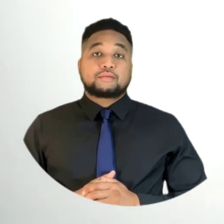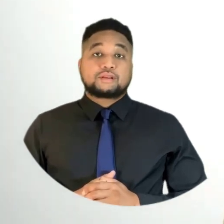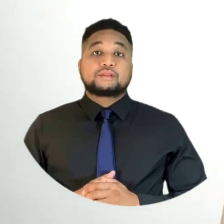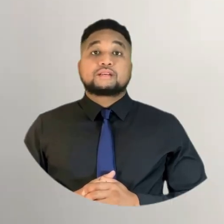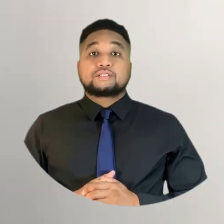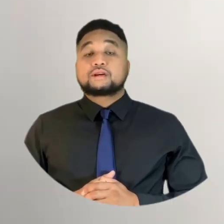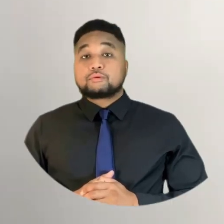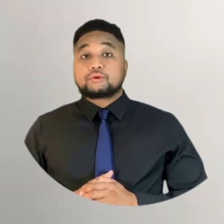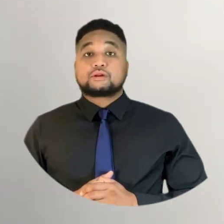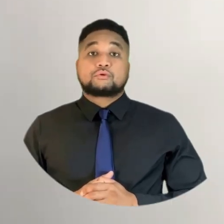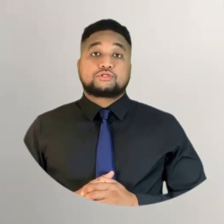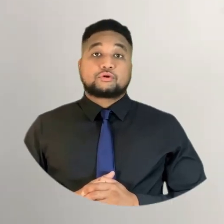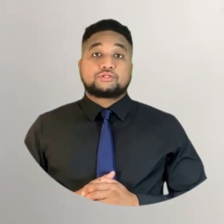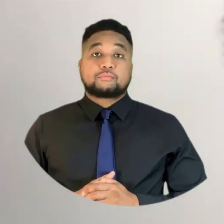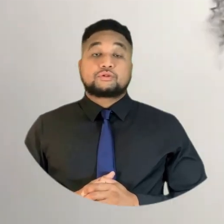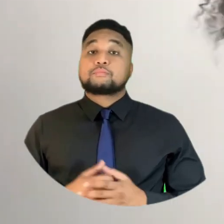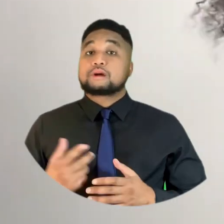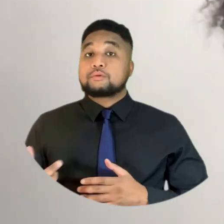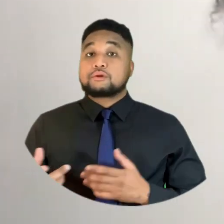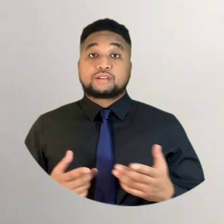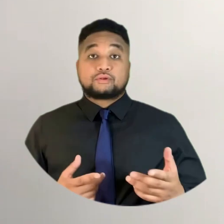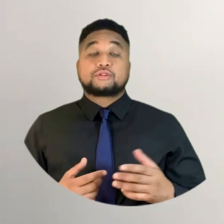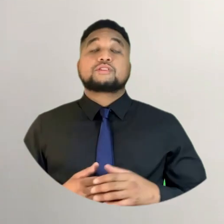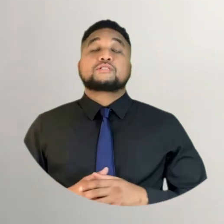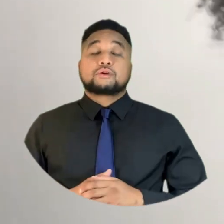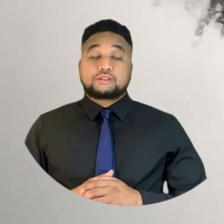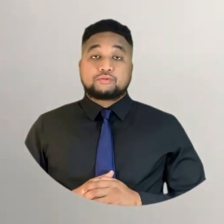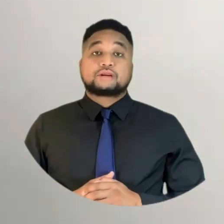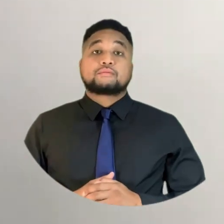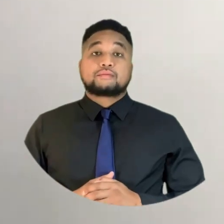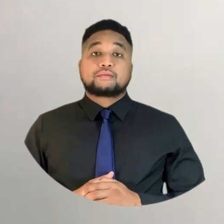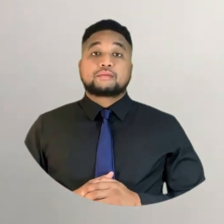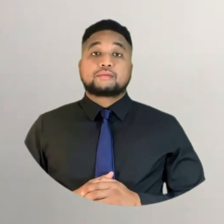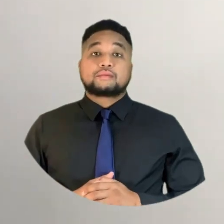aayadaha qur-aankiiyo xadiid lawii taleesho